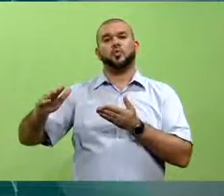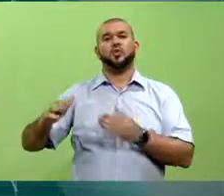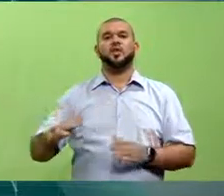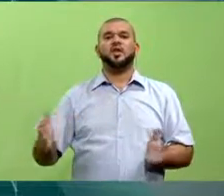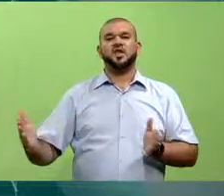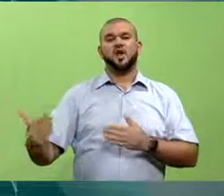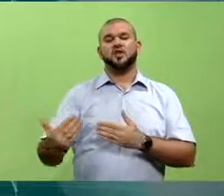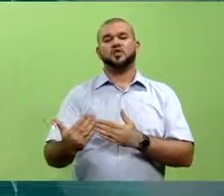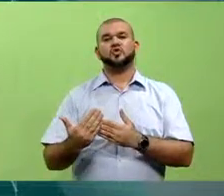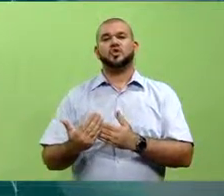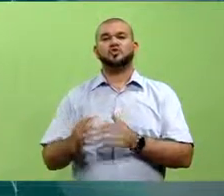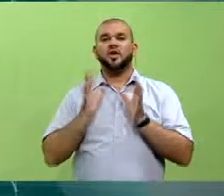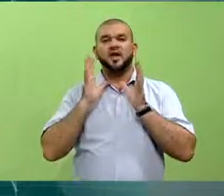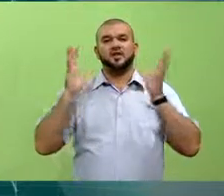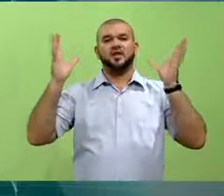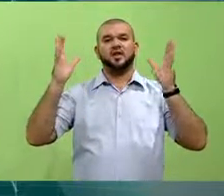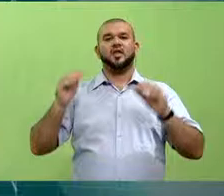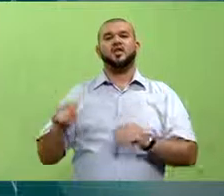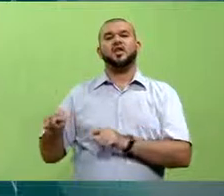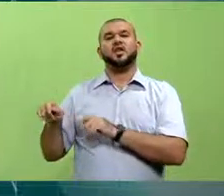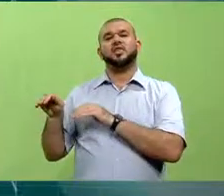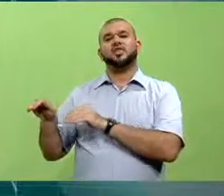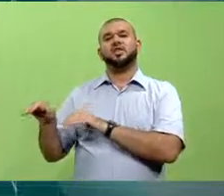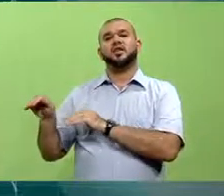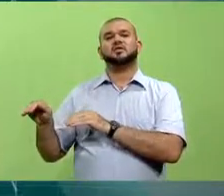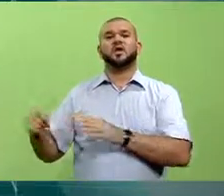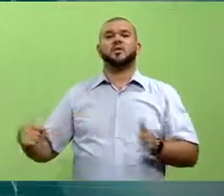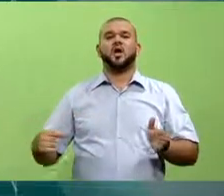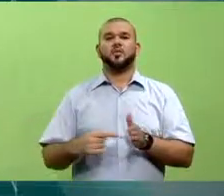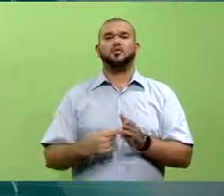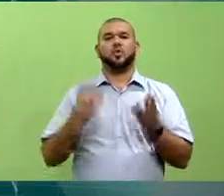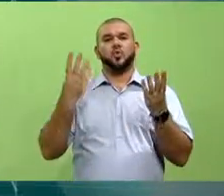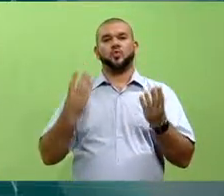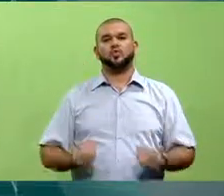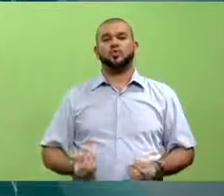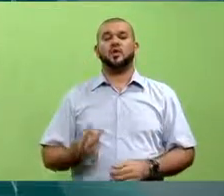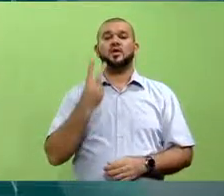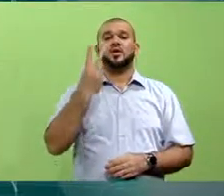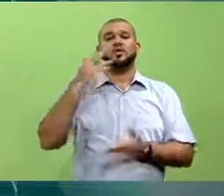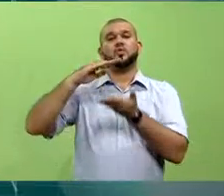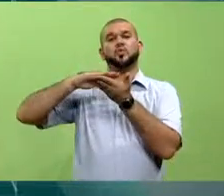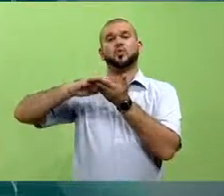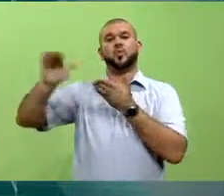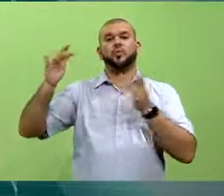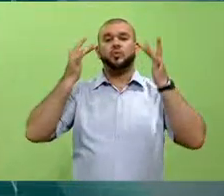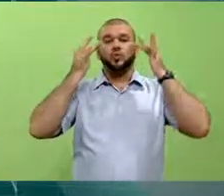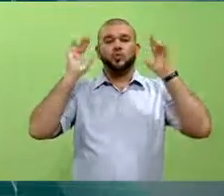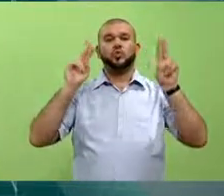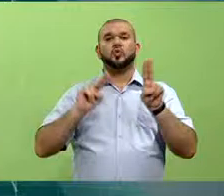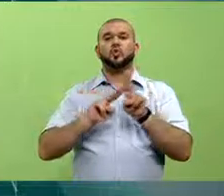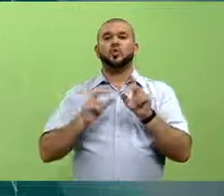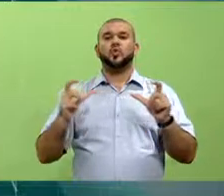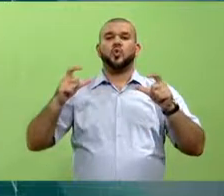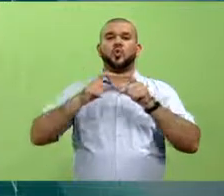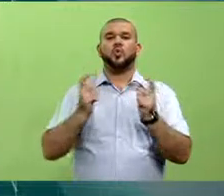İki Toplumlu Kültür Komitesi'nin düzenlediği konserde Kıbrıslı Türk ve Rumlardan oluşan